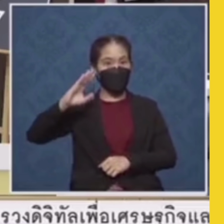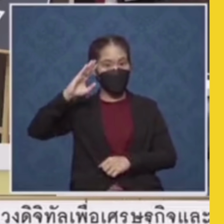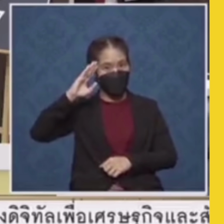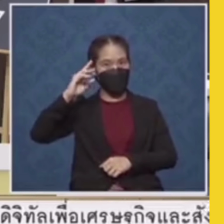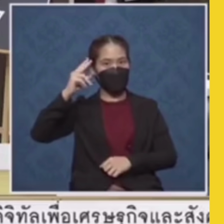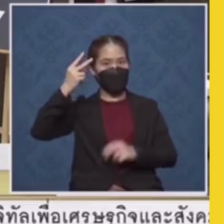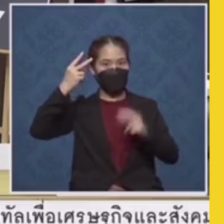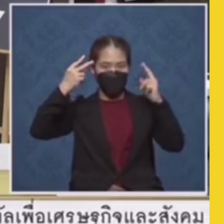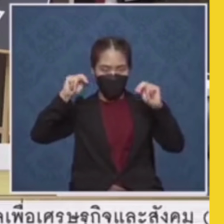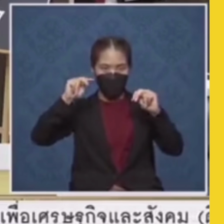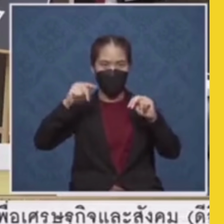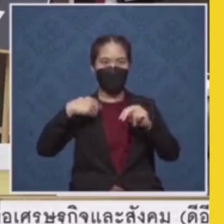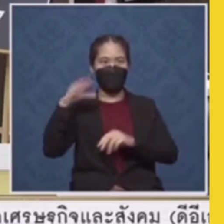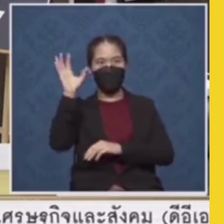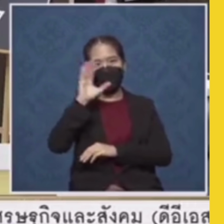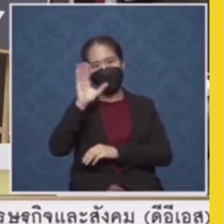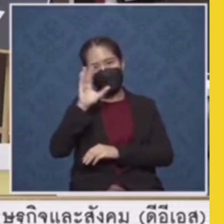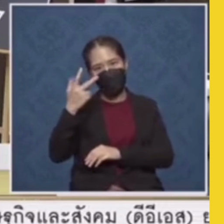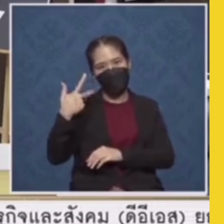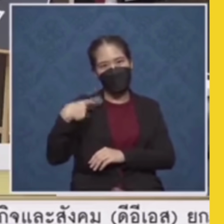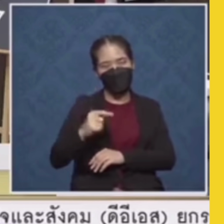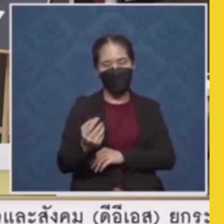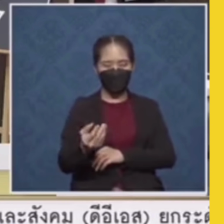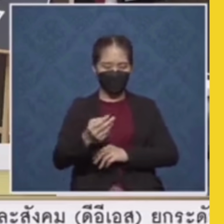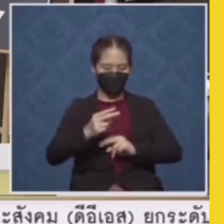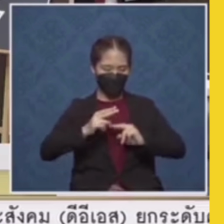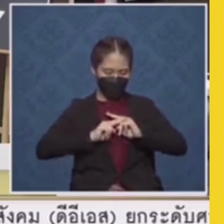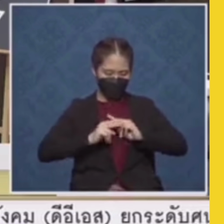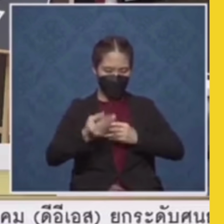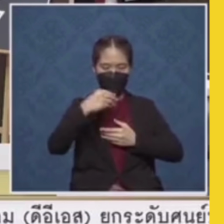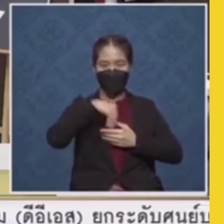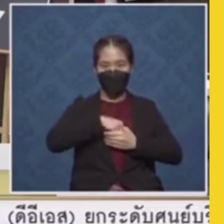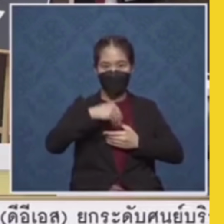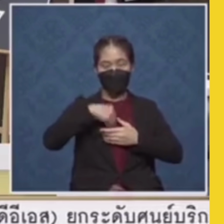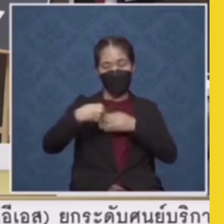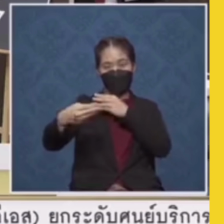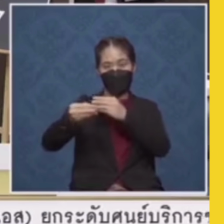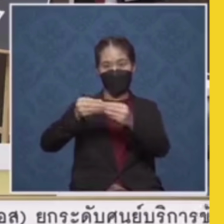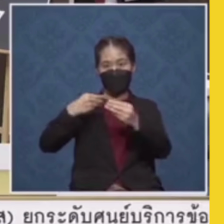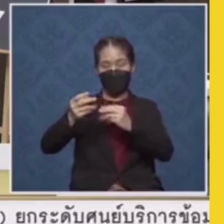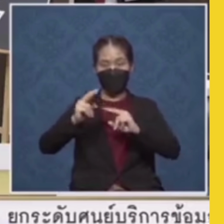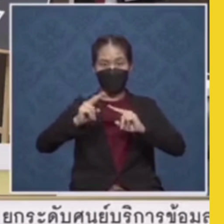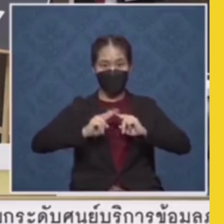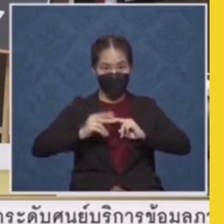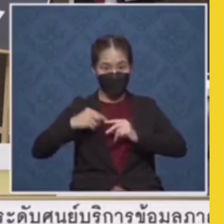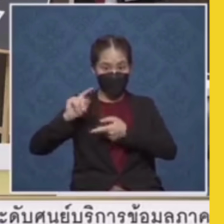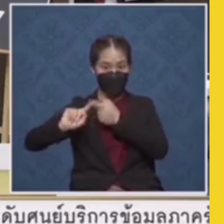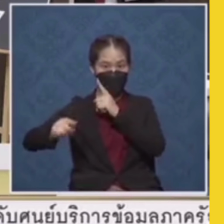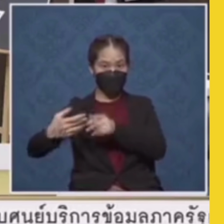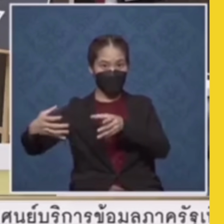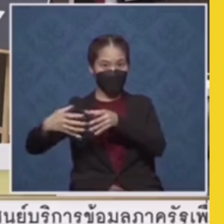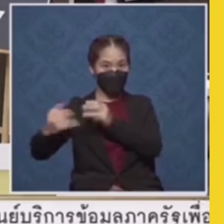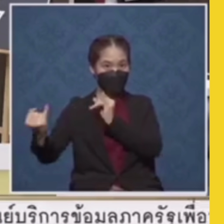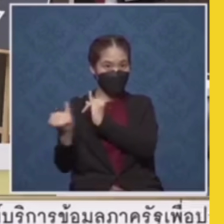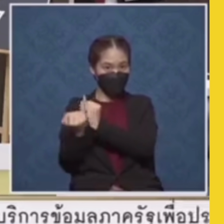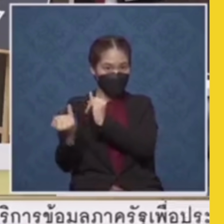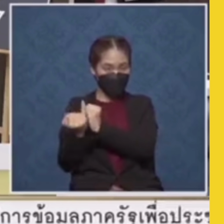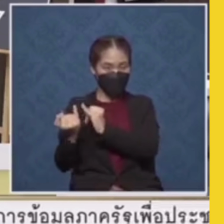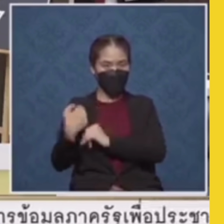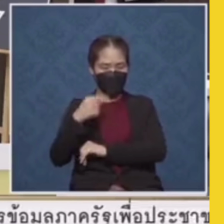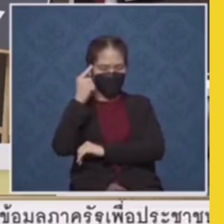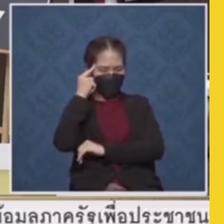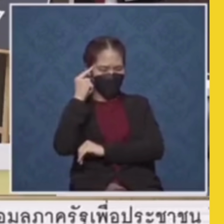วงหาผลประโยชน์บนความเดือดร้อนของประชาชนเอื้อผลประโยชน์ให้ตนเองและพวกพ้องยึดถือประโยชน์ของประชาช